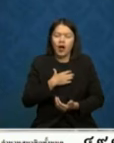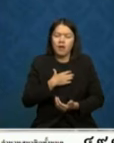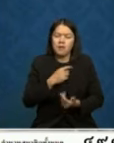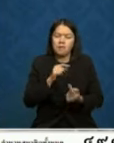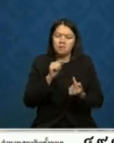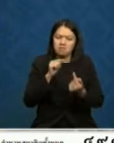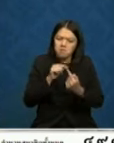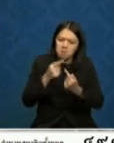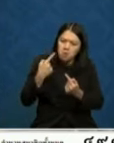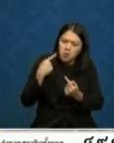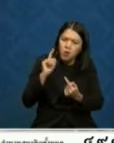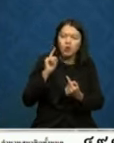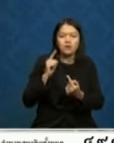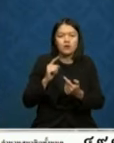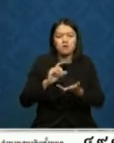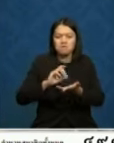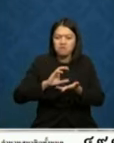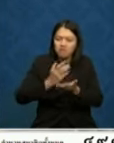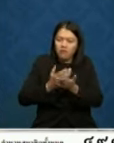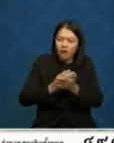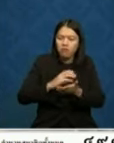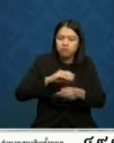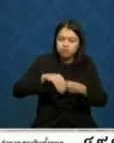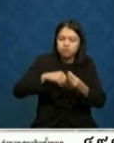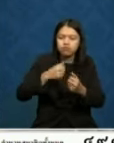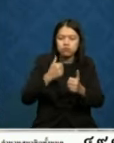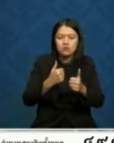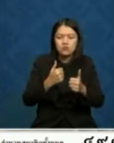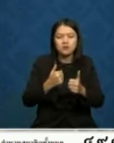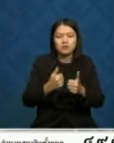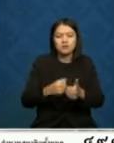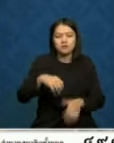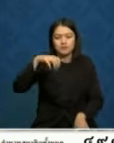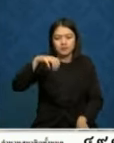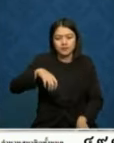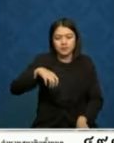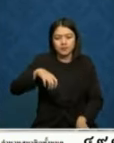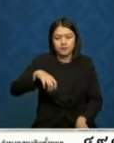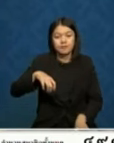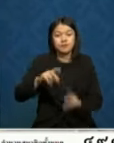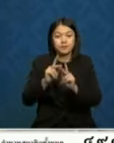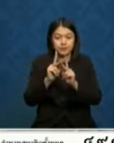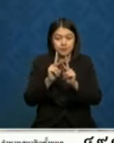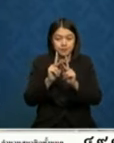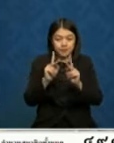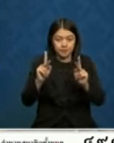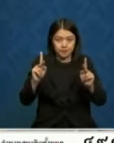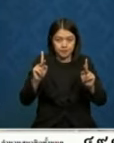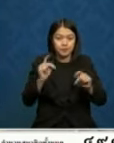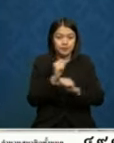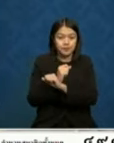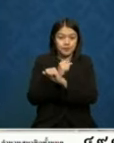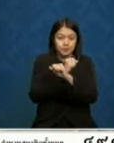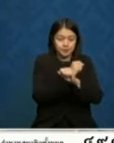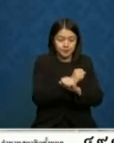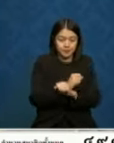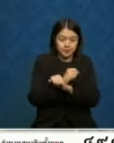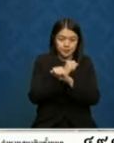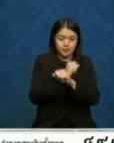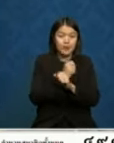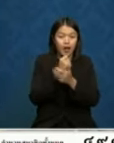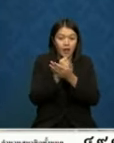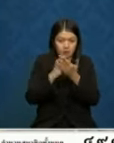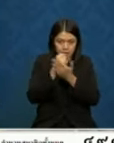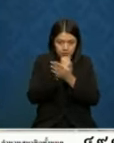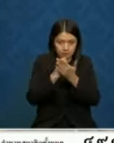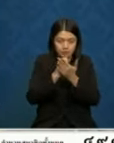าและเกิดประโยชน์ต่อประเทศชาติมากที่สุดก็คือสำนักงานคณะกรรมการป้องกันและปราบปรามยาเสพติ